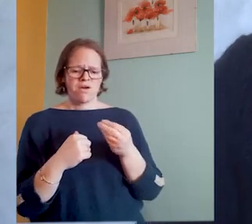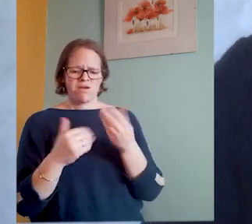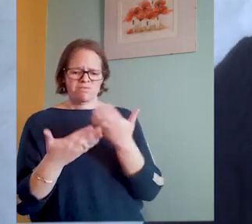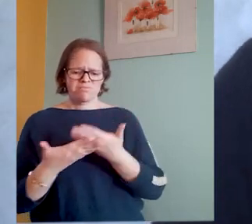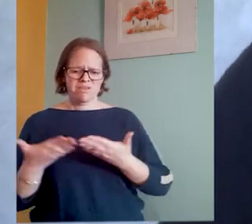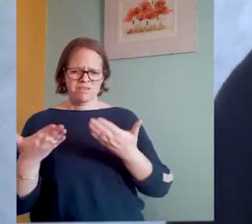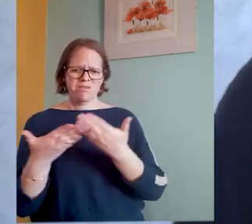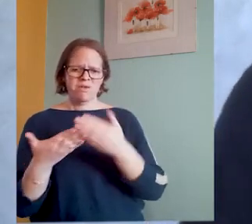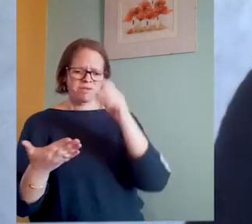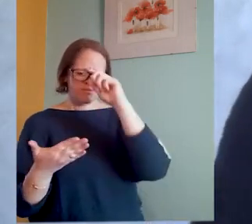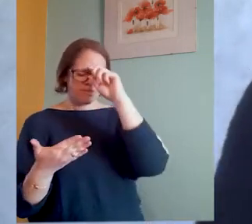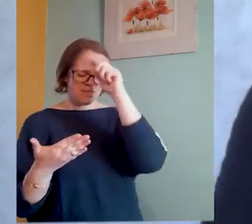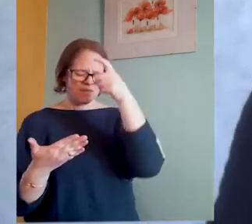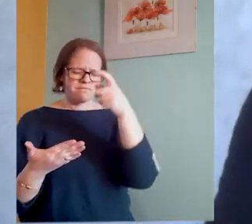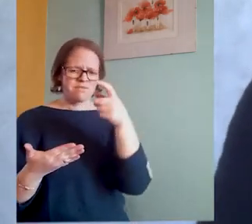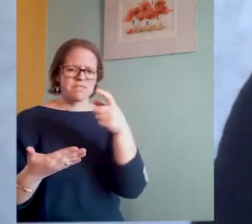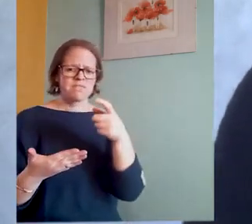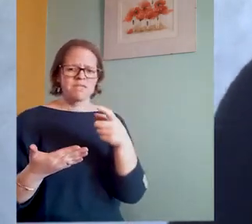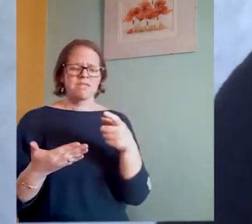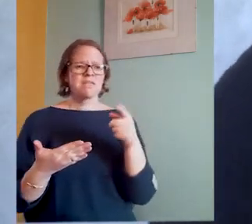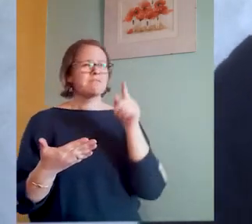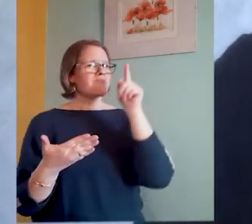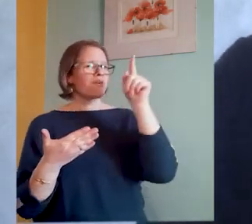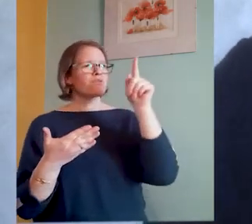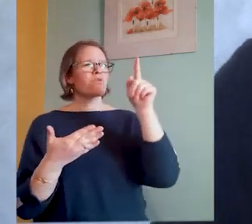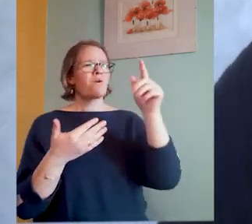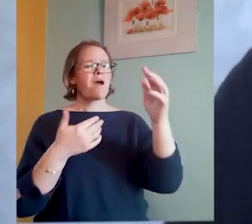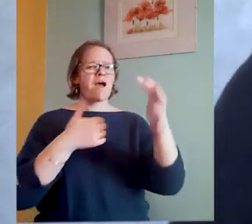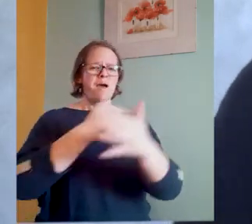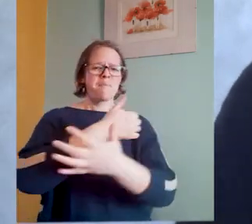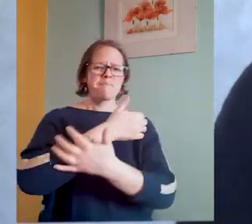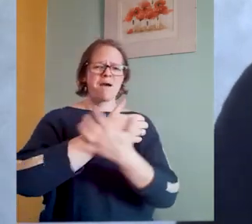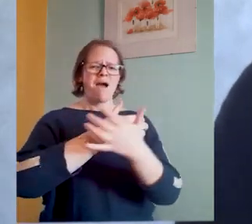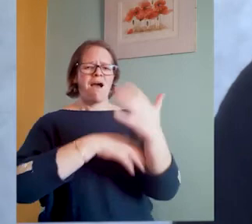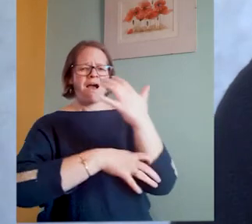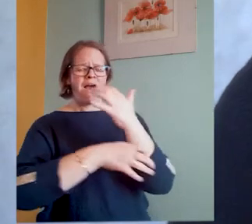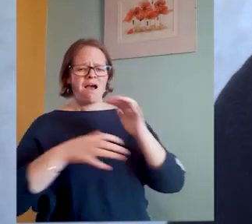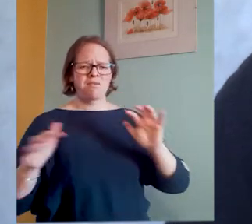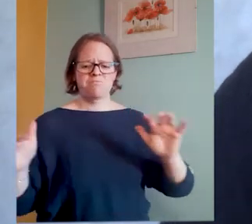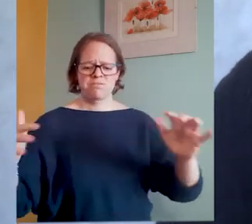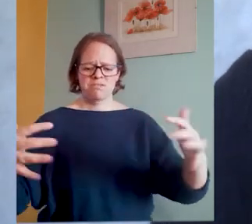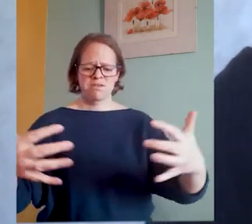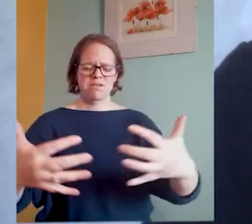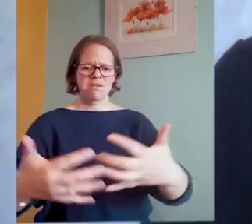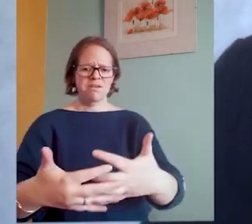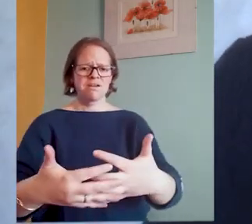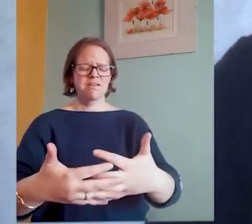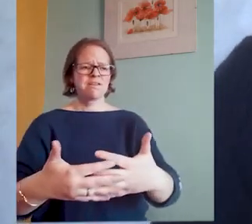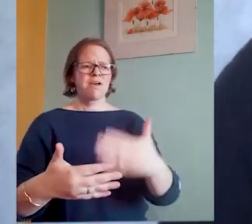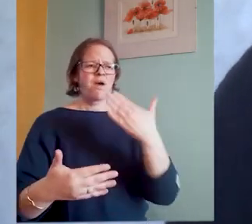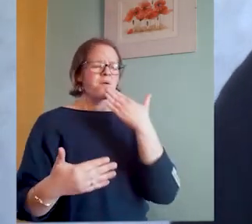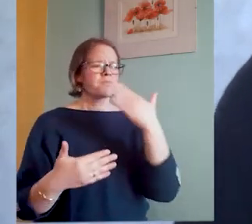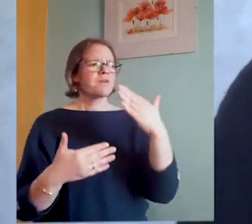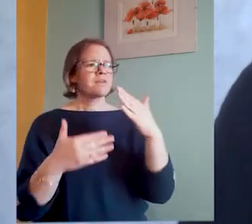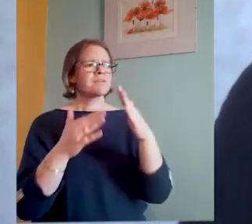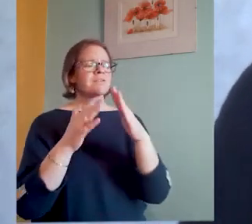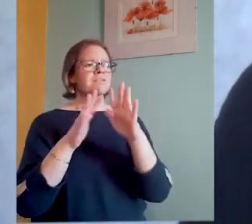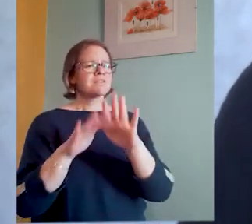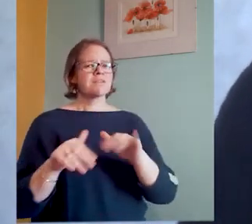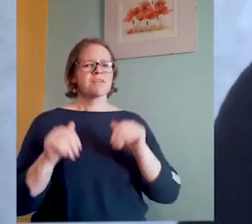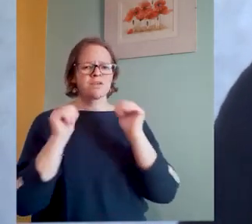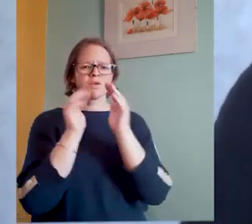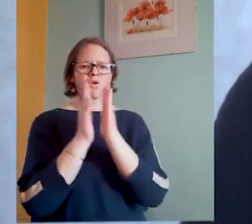qui souffrent là où ils sont, Père. Je te demande de les entourer de tes bras d'amour. Merci Seigneur pour ce culte de ce matin. Merci Seigneur